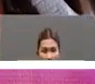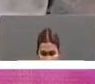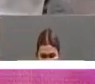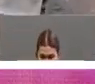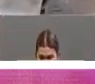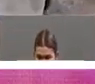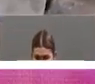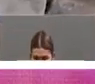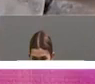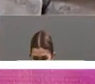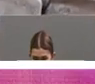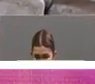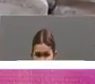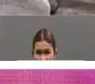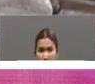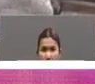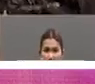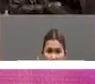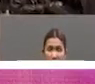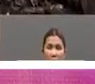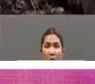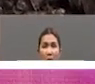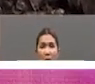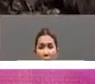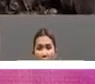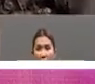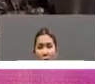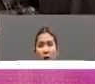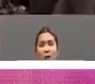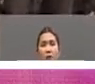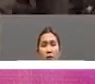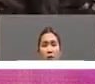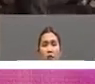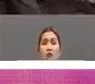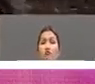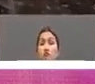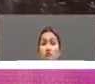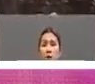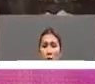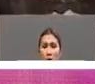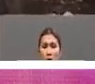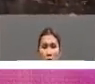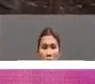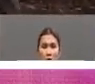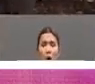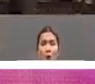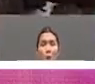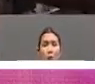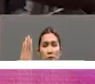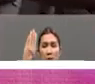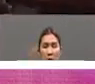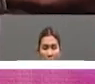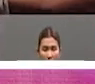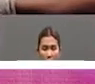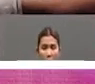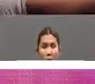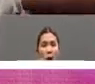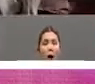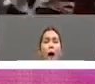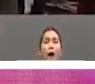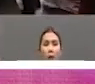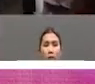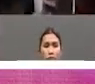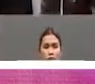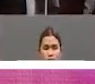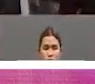นนะครับในส่วนที่ผู้ที่ครอบครองแบงก์กันอยู่ในขณะนี้นะครับก็ถ้าท่านครอบครองอยู่โด